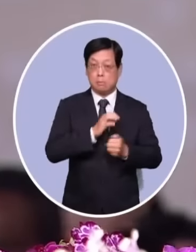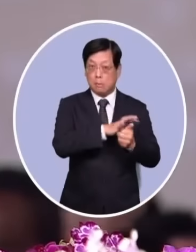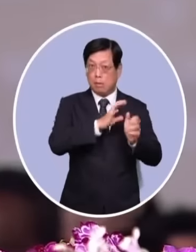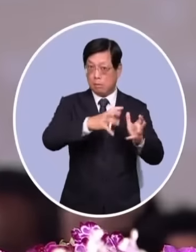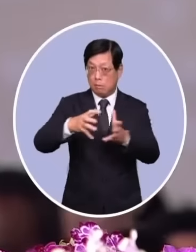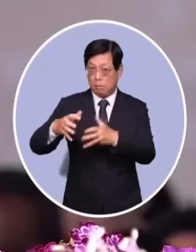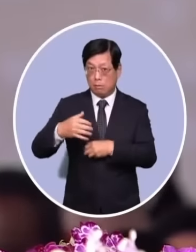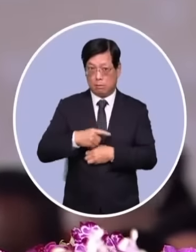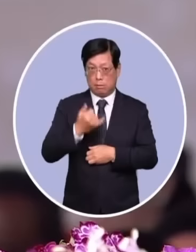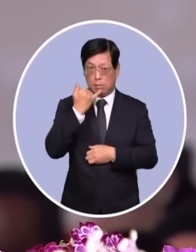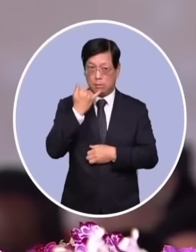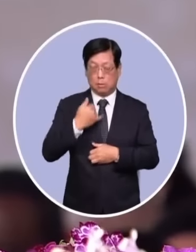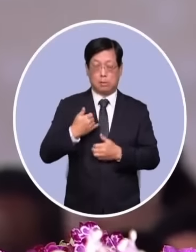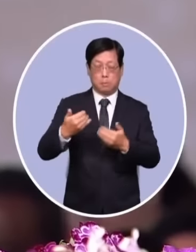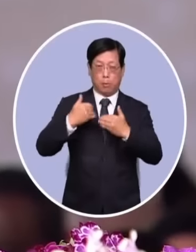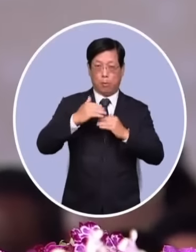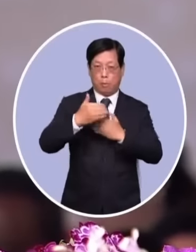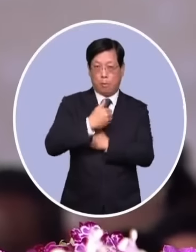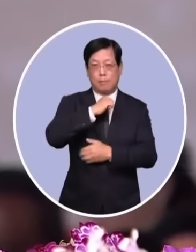界拥抱台湾。